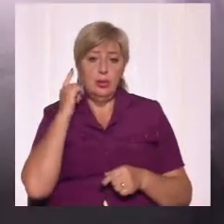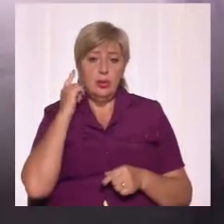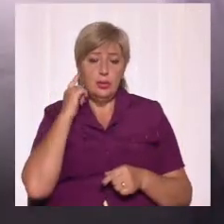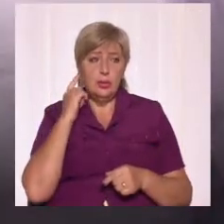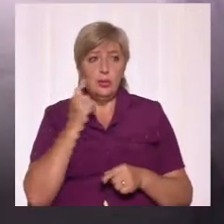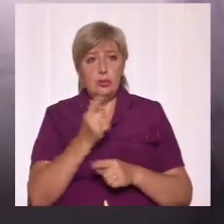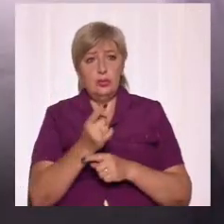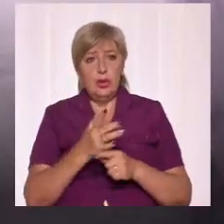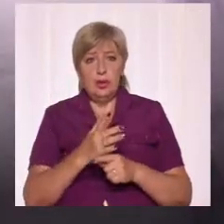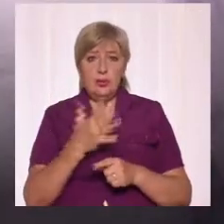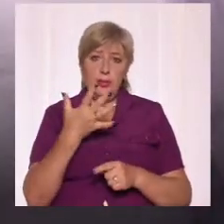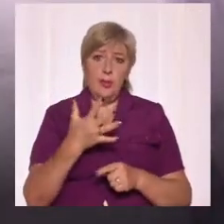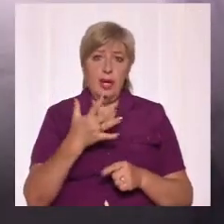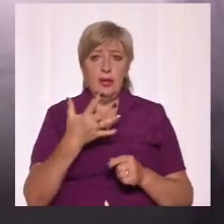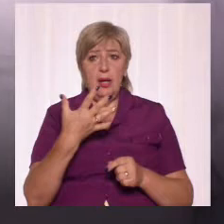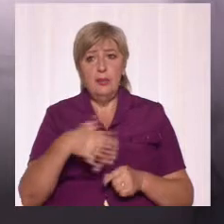калібр 5,56,